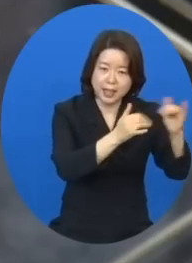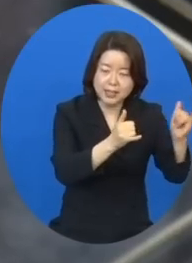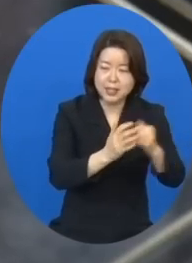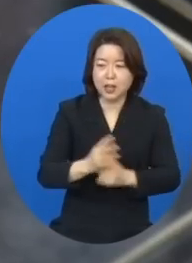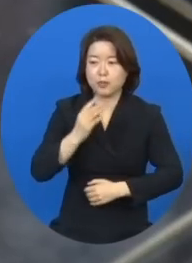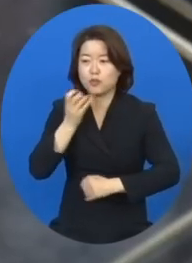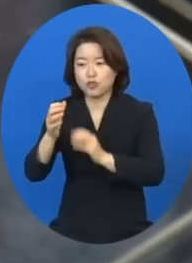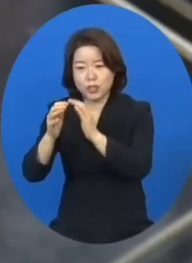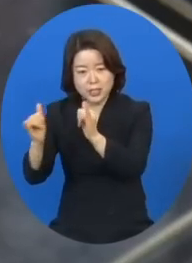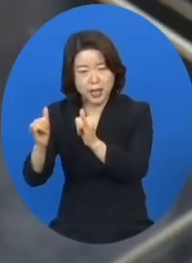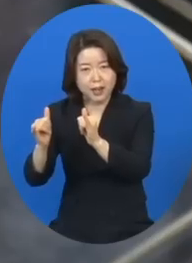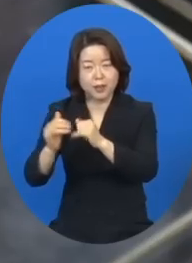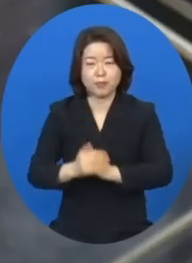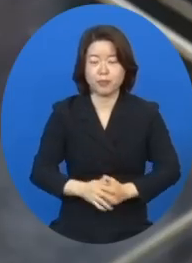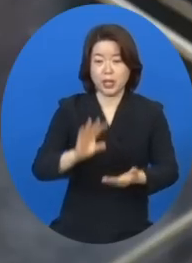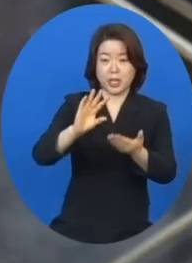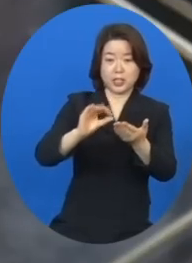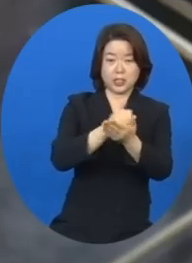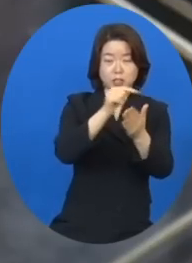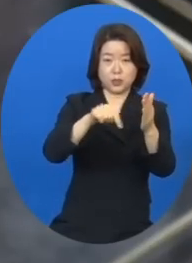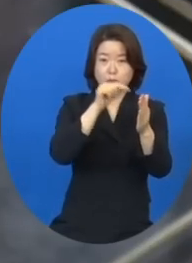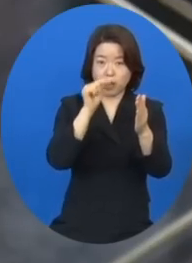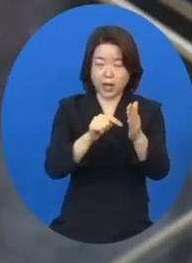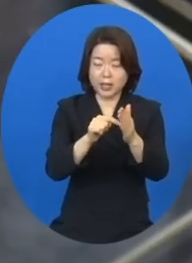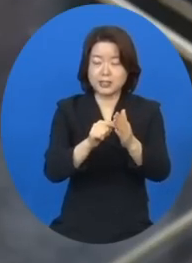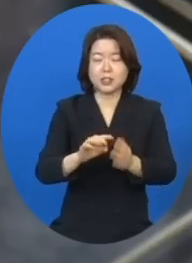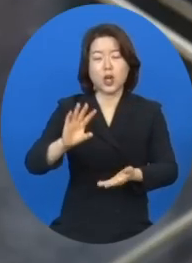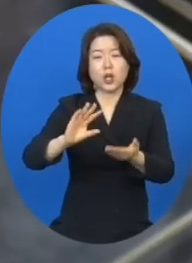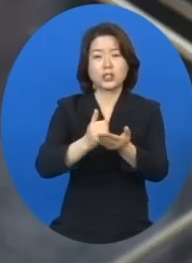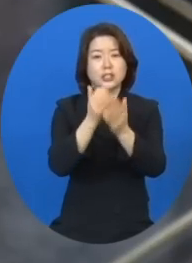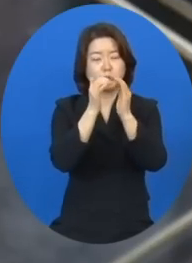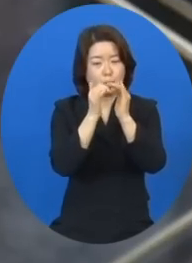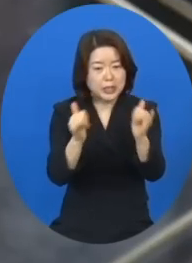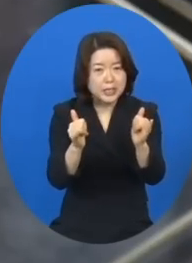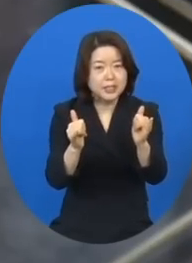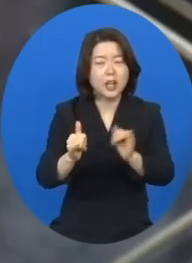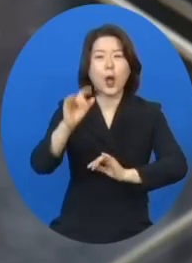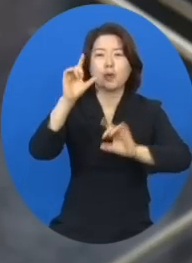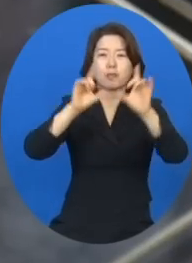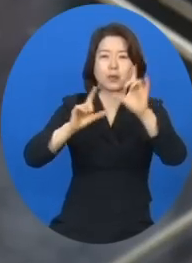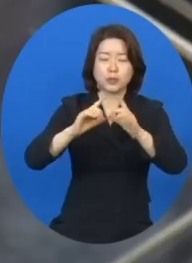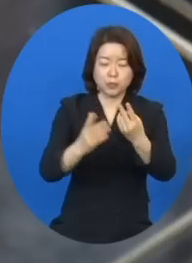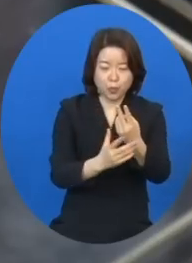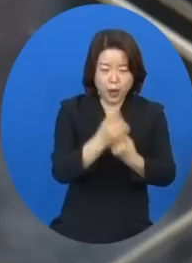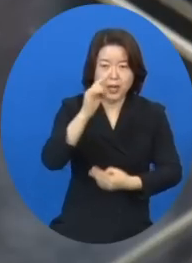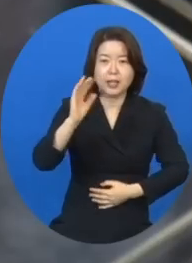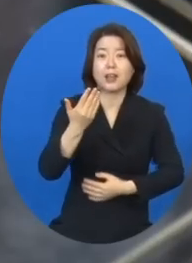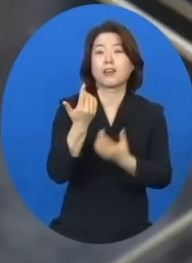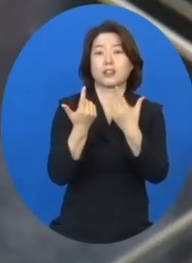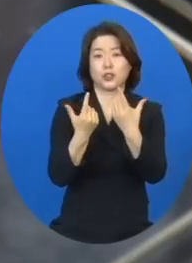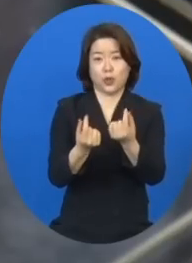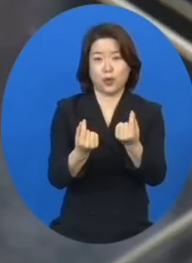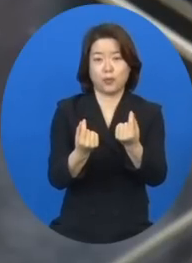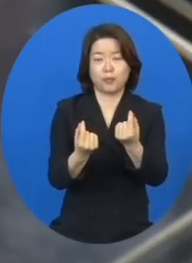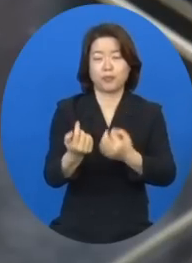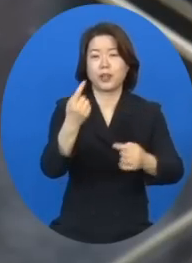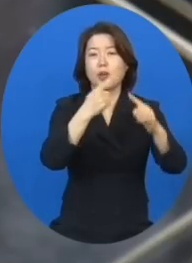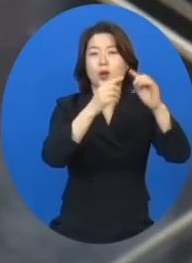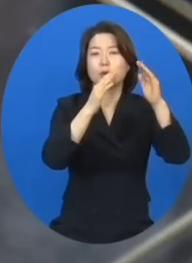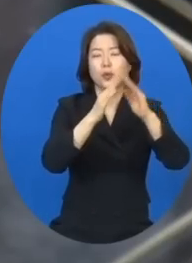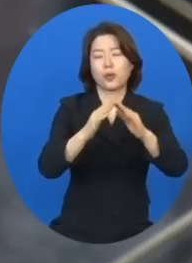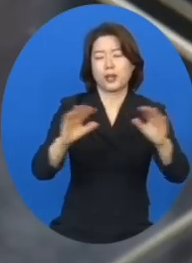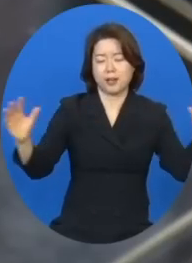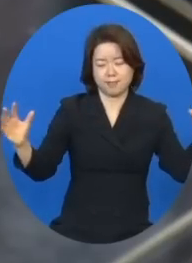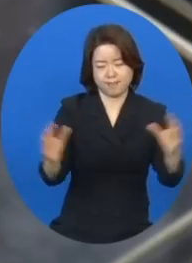유대인이 그리스도 안에서 그리스도인이라는 모습으로 하나 되었듯이 교회가 하나